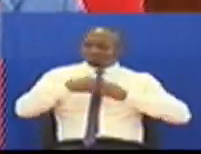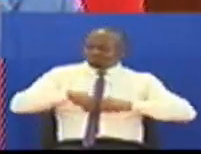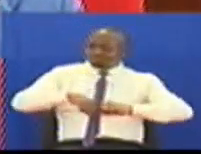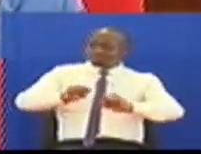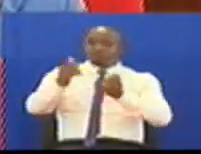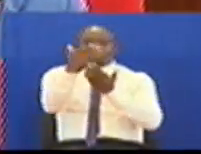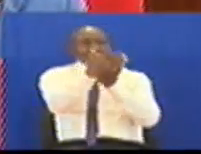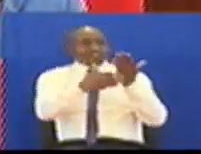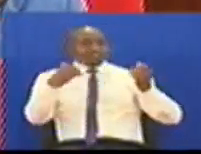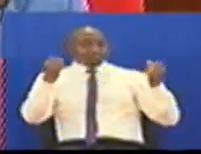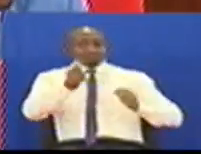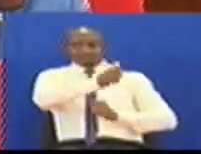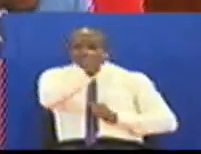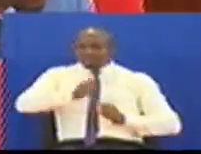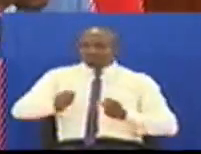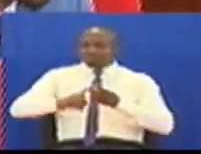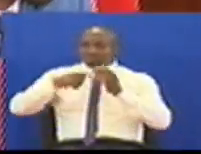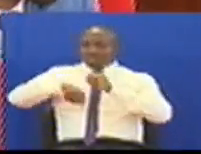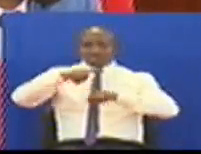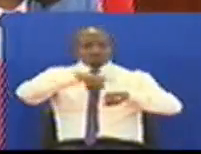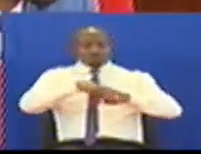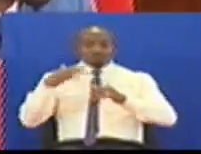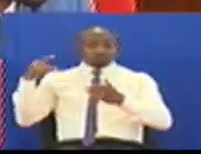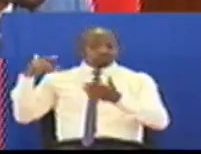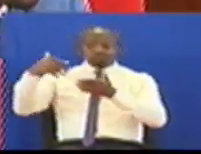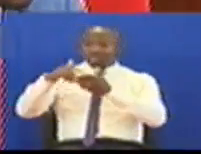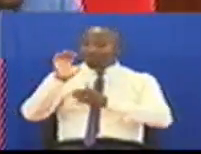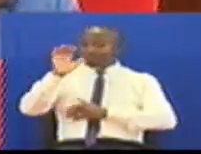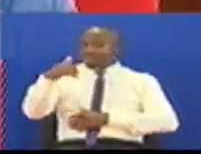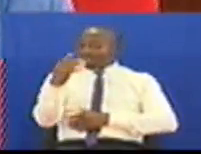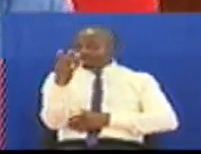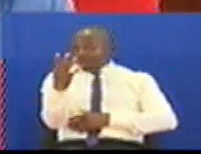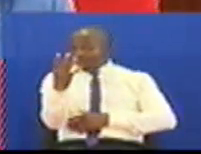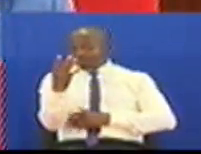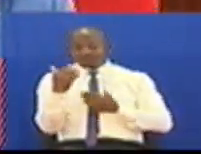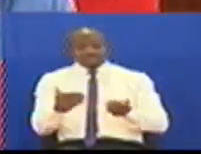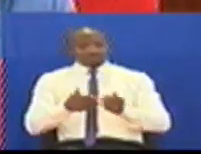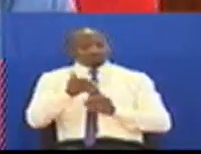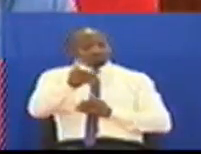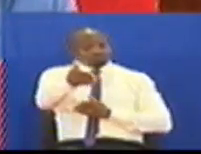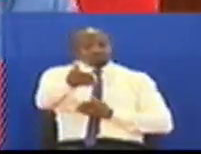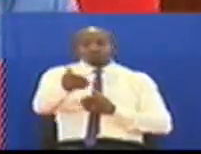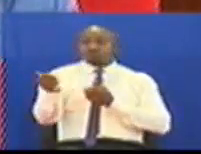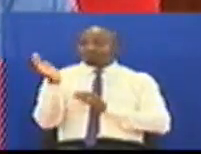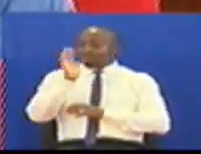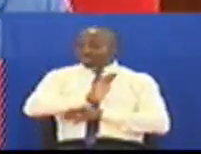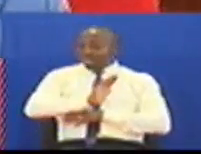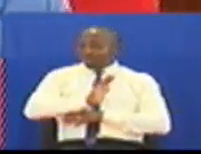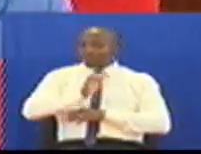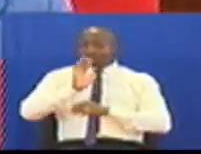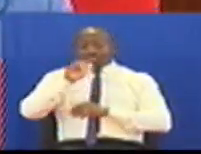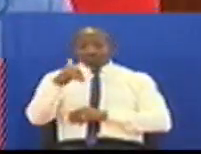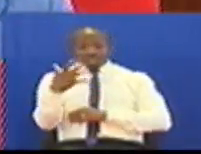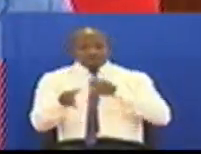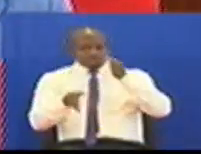ya Tanzania katika hiki kipindi cha miaka minne ambacho tunaendelea sasa kumaliza na kuwa kipindi cha miaka